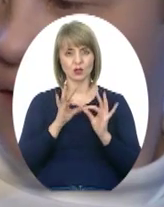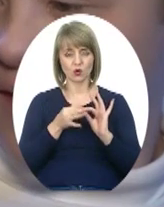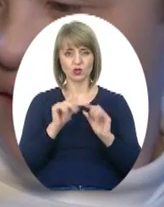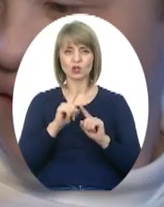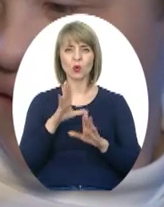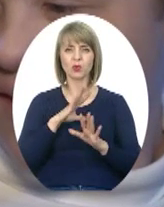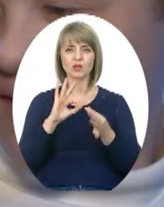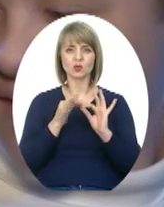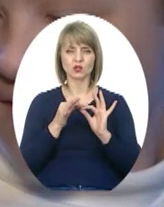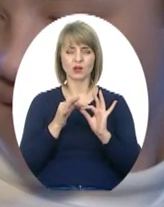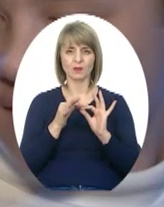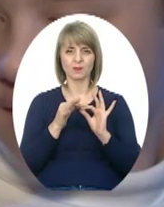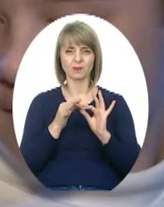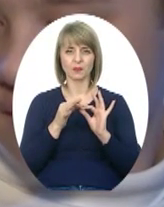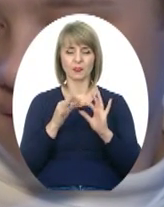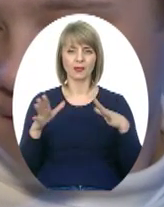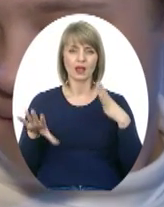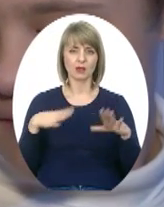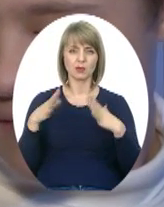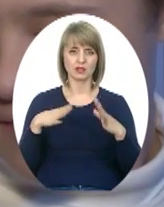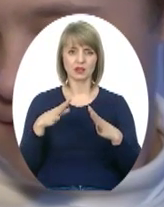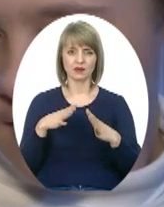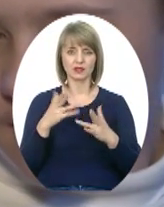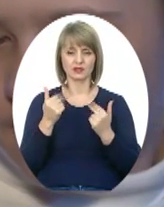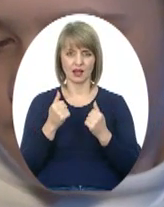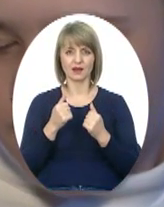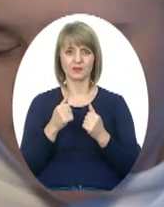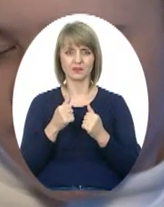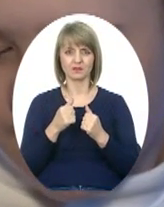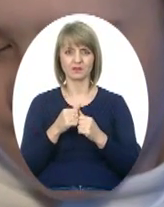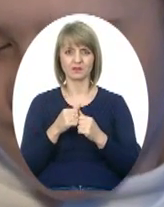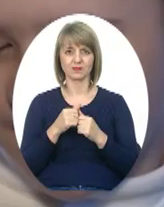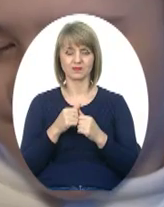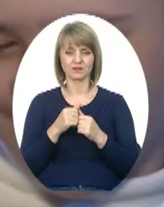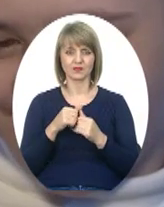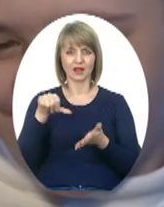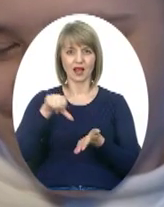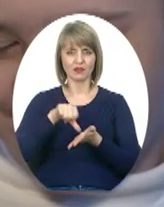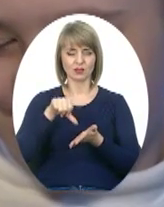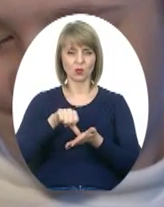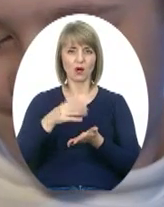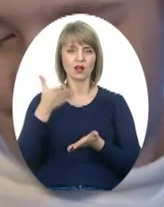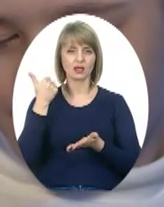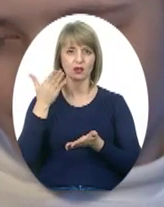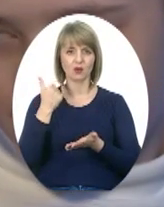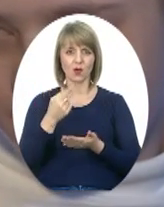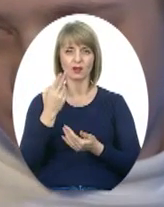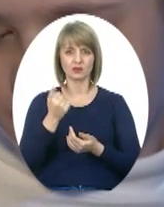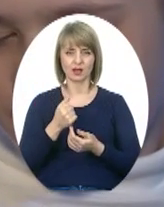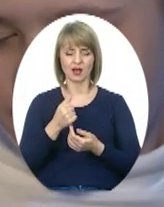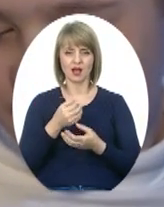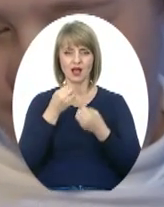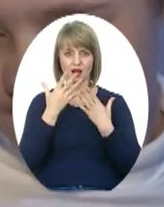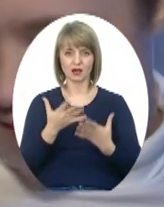сложно? Да. А что было? Что тебе было сложно? Репетировать? Все. Да. Репетировать. А выступал